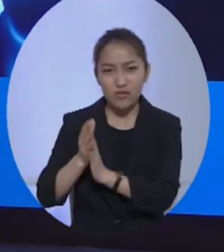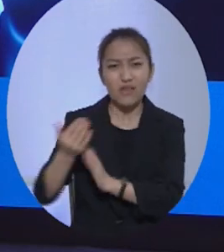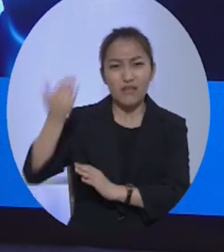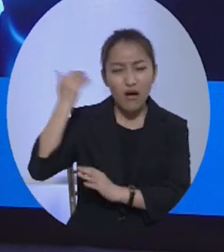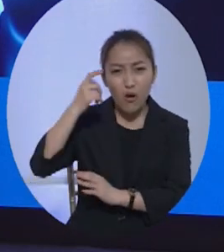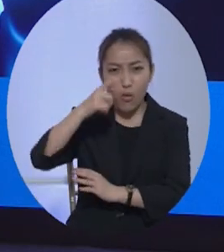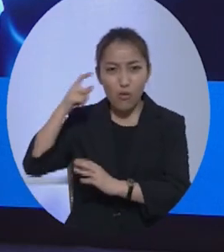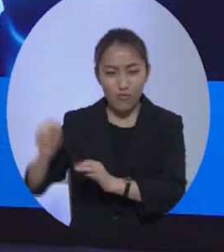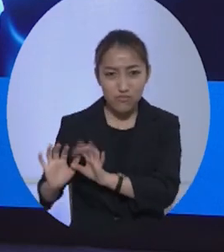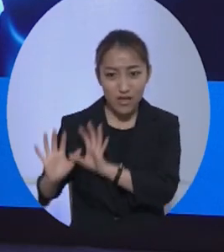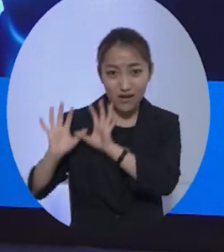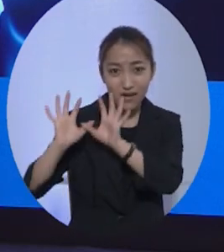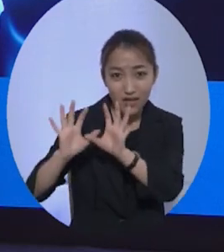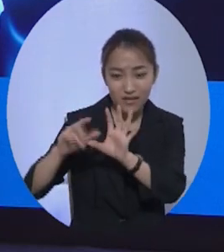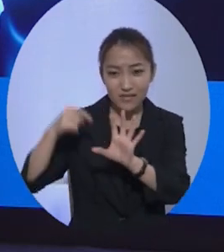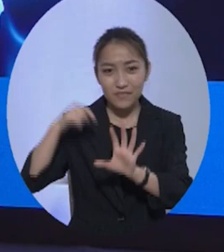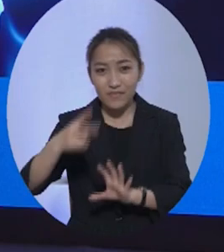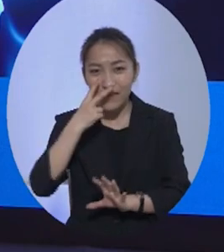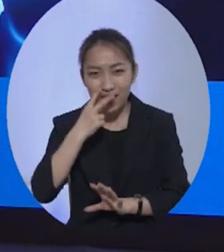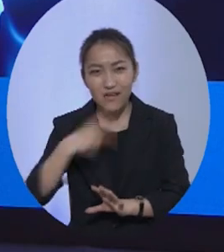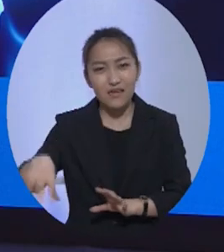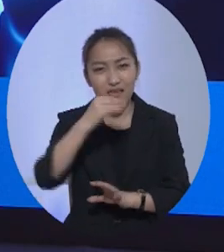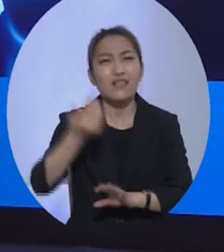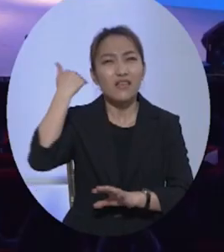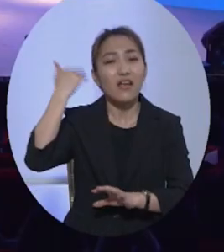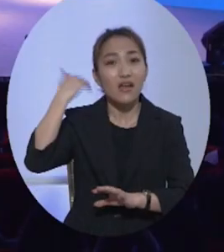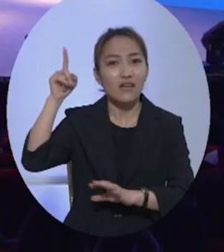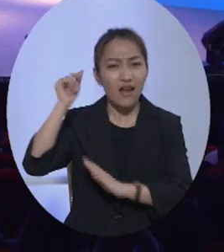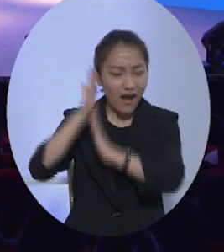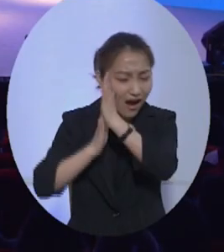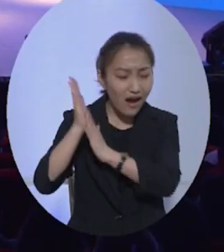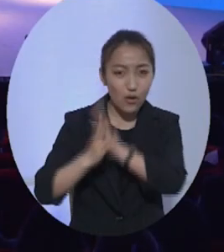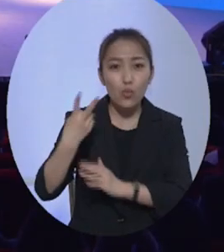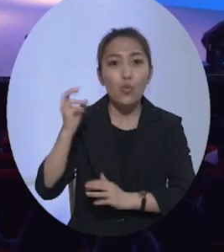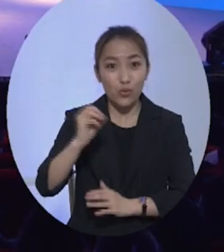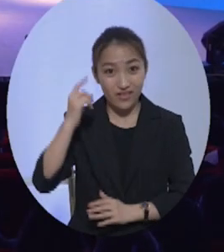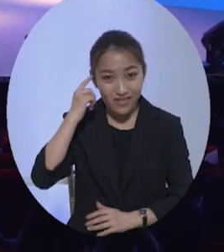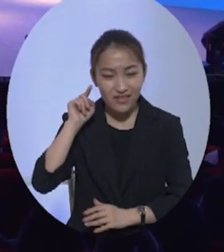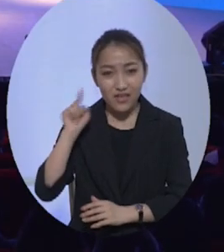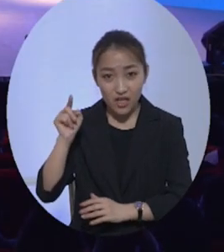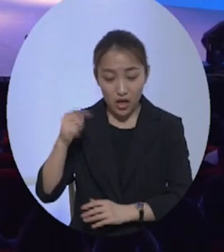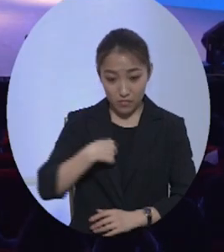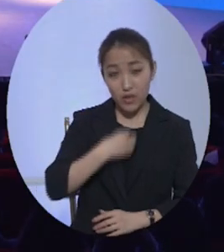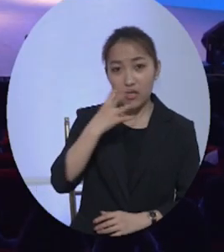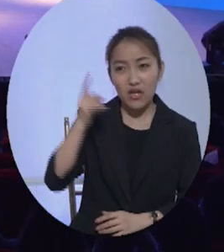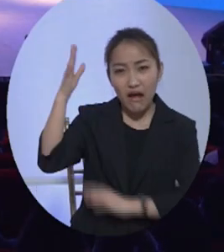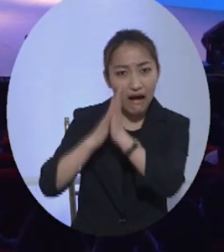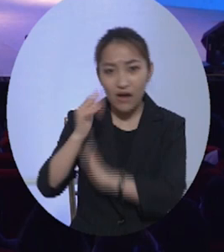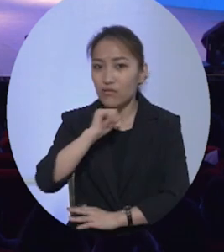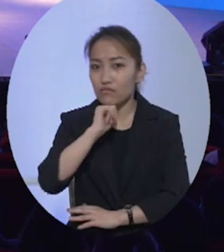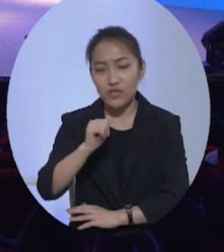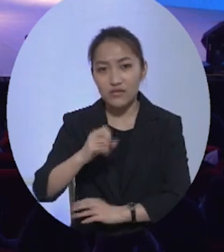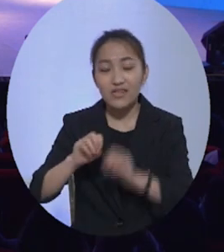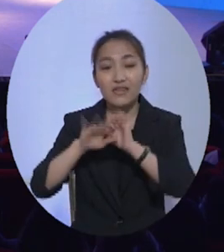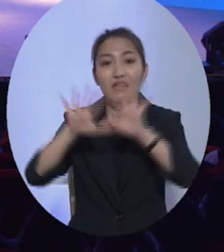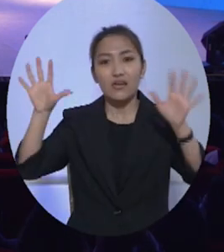дээр тэр одоо бүр харанхуй гэж таар ярьдаг тэр үеийг бол би гэрэлтэй үе гэж хэлмээр байгаа. Харин өнөөдөр бид жоохон харанхуй болчиход байгаа юм